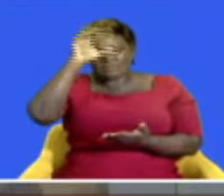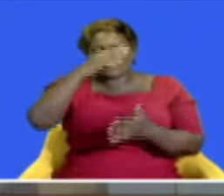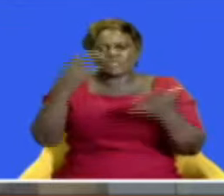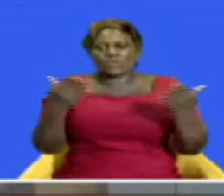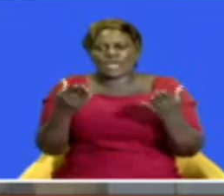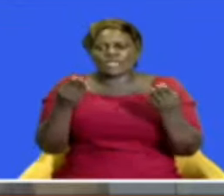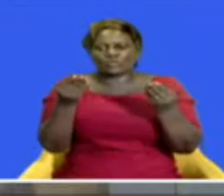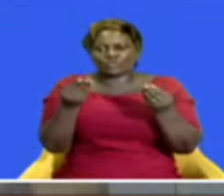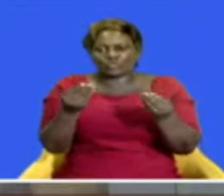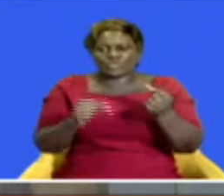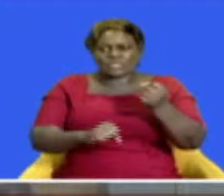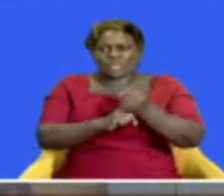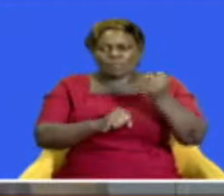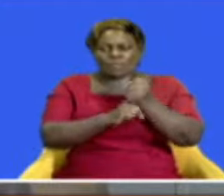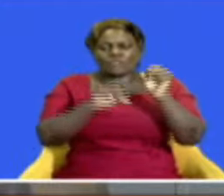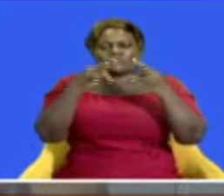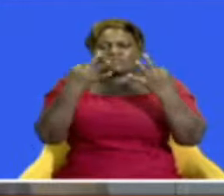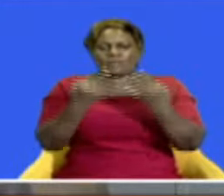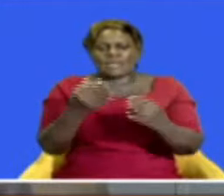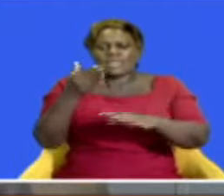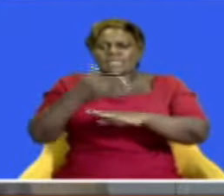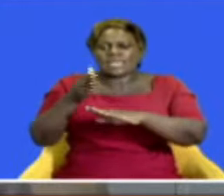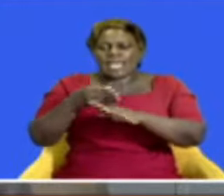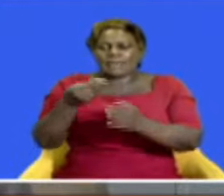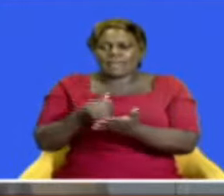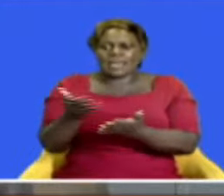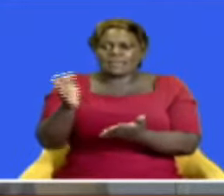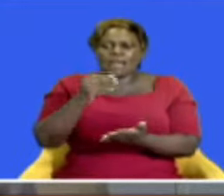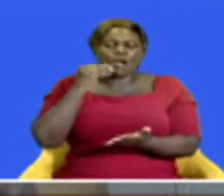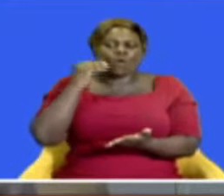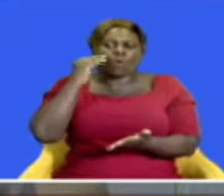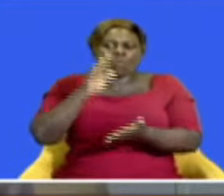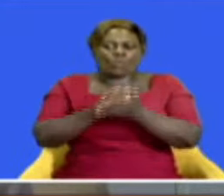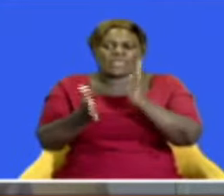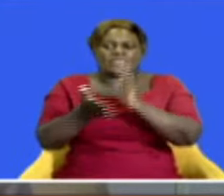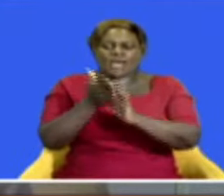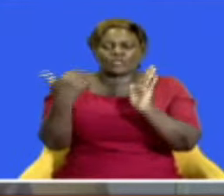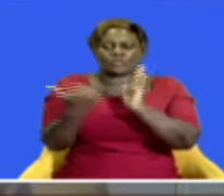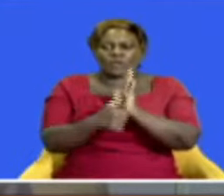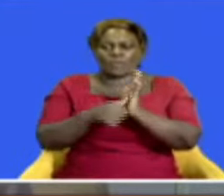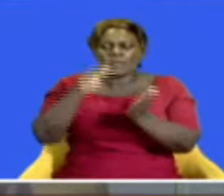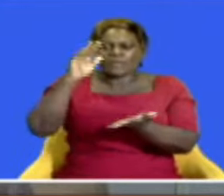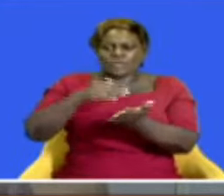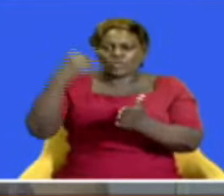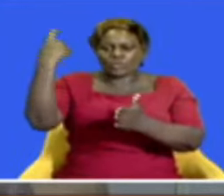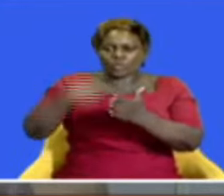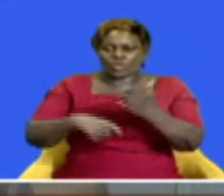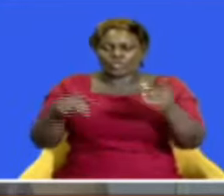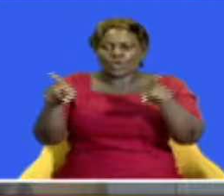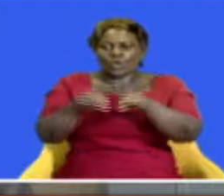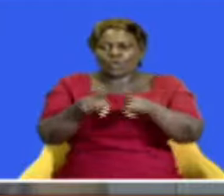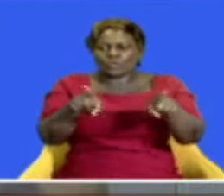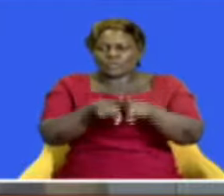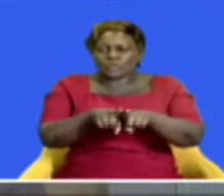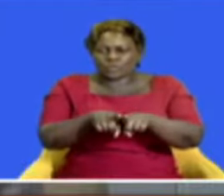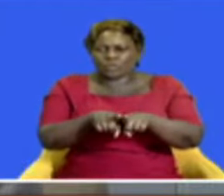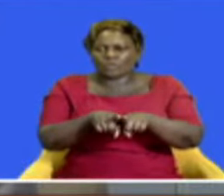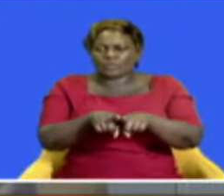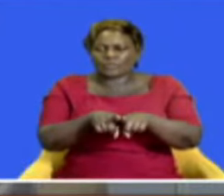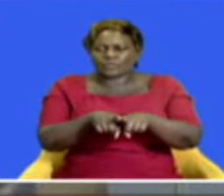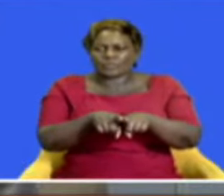to keep supporting, you know, families to send money back home seamless, reduce cost, and also to tap in